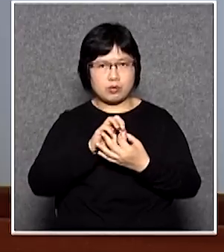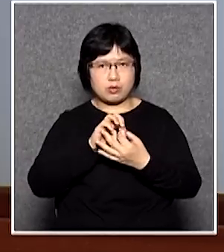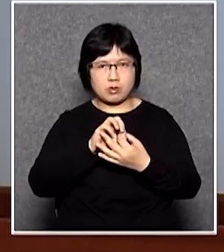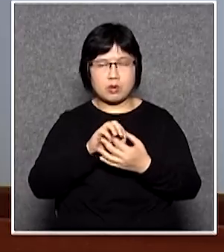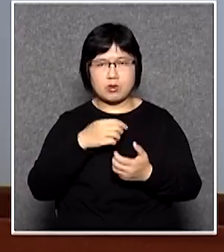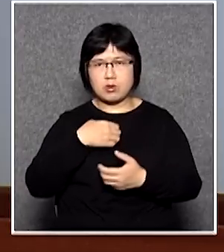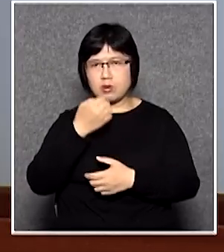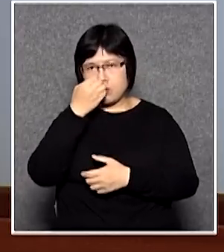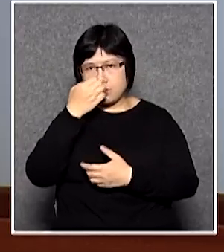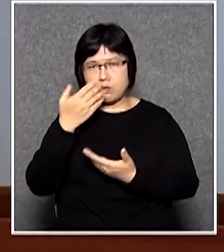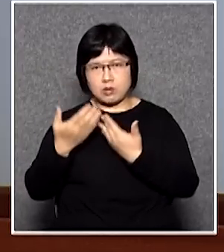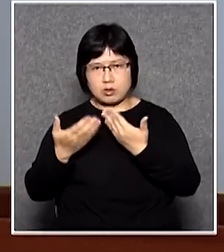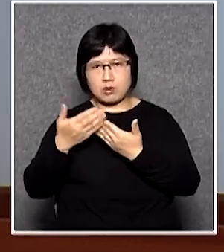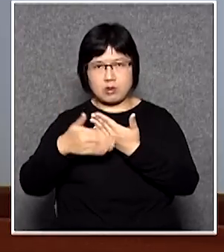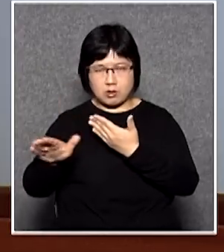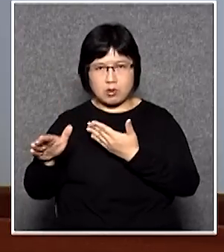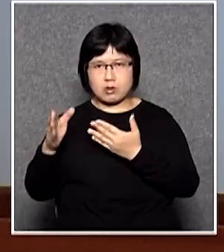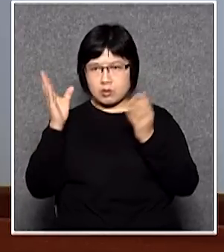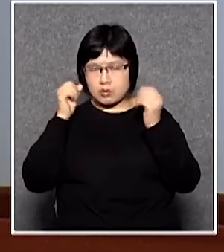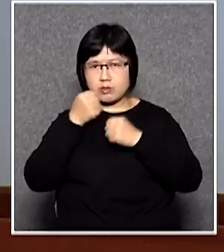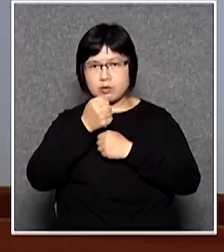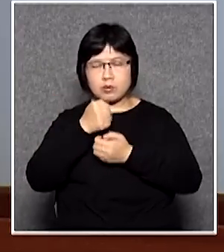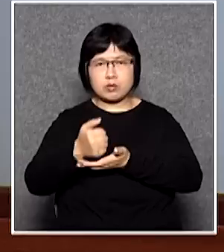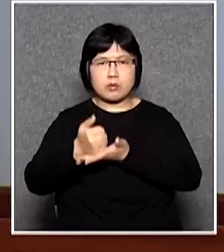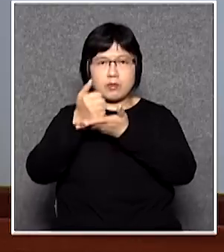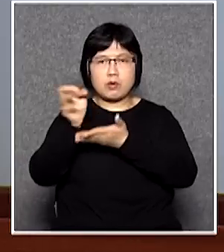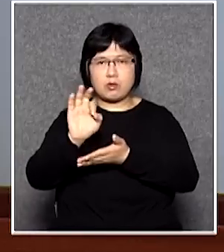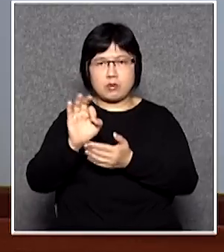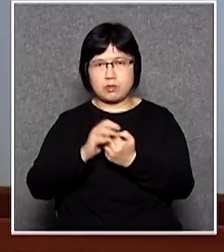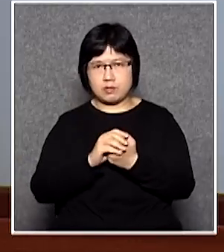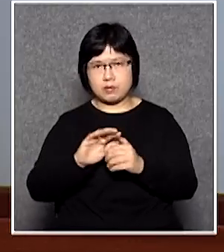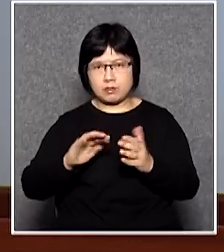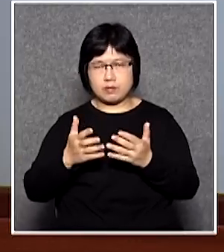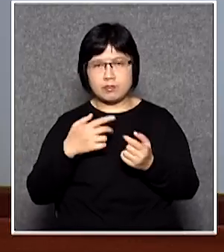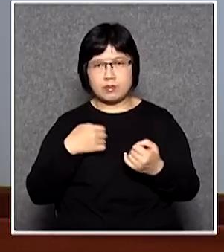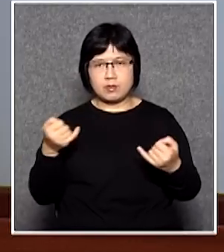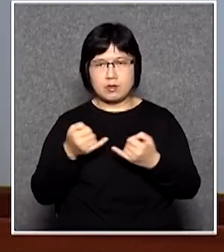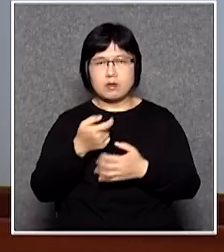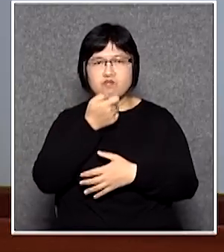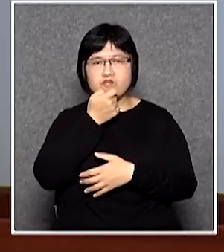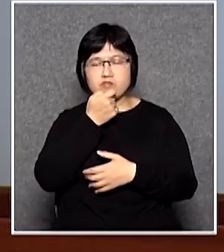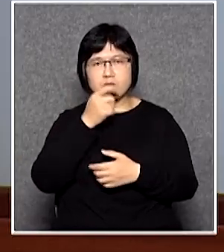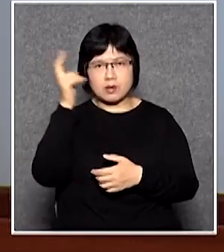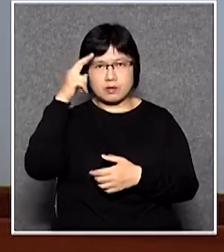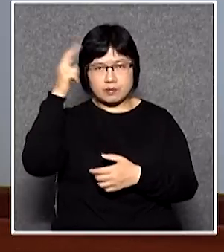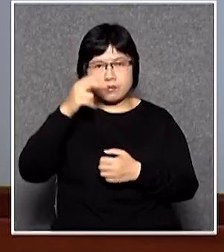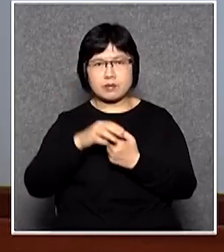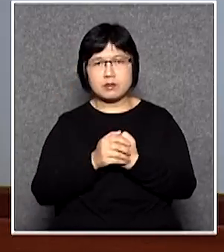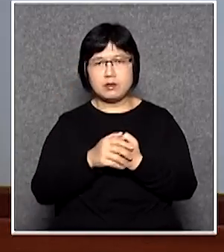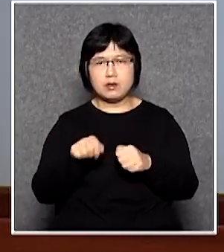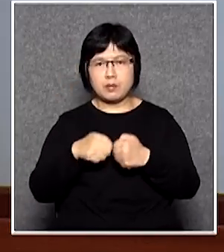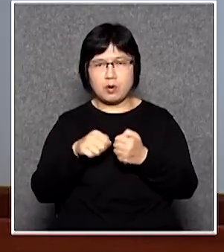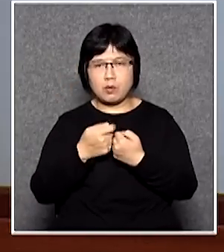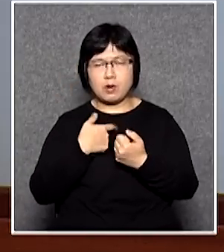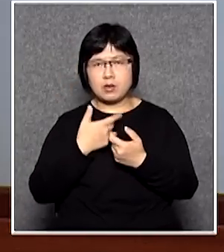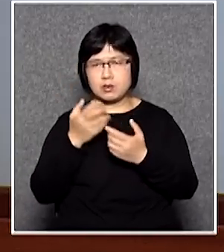地以至外国媒体的尊重，反而是树敌为乐，屡次破坏和传媒